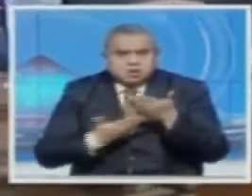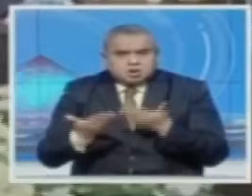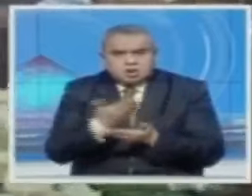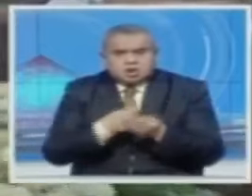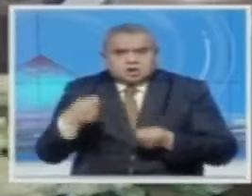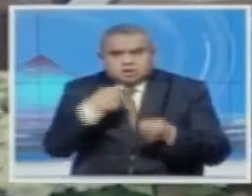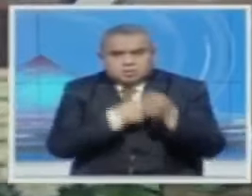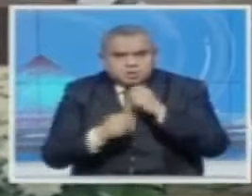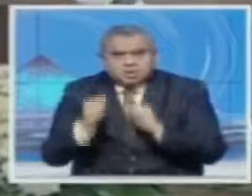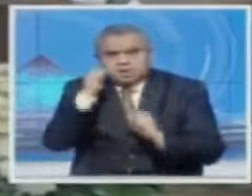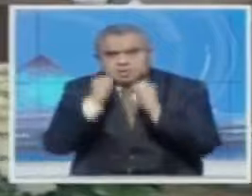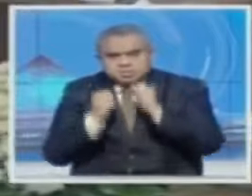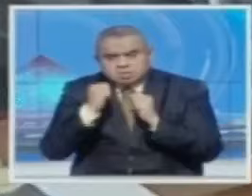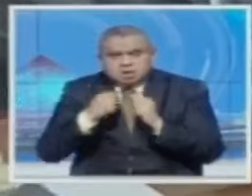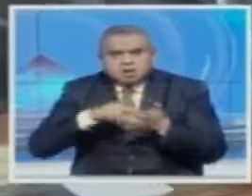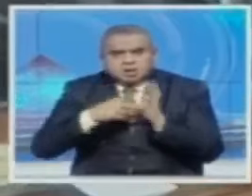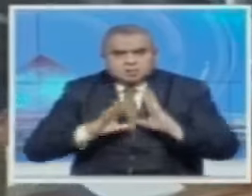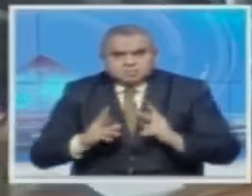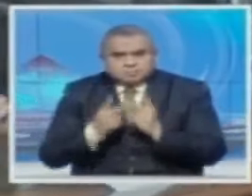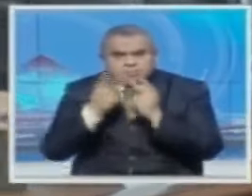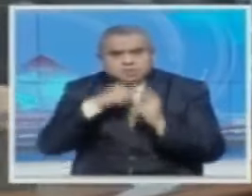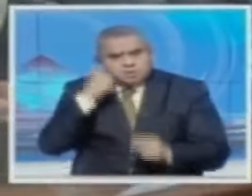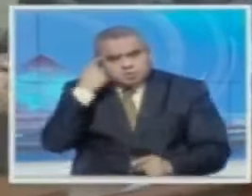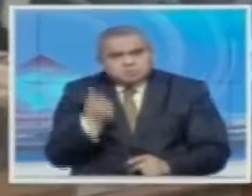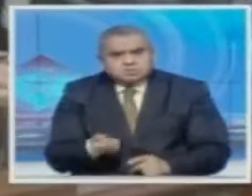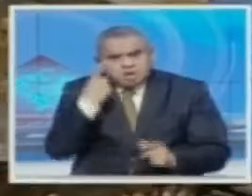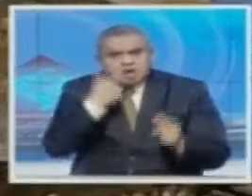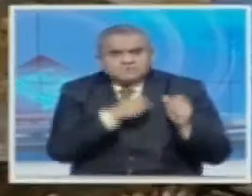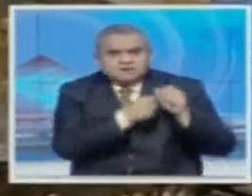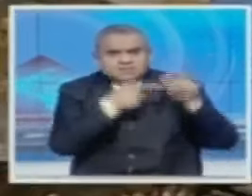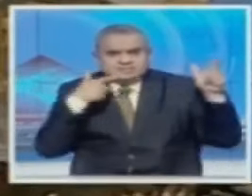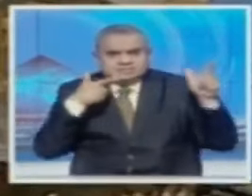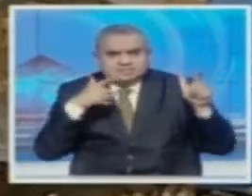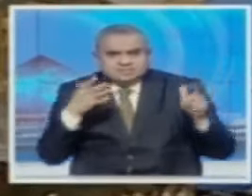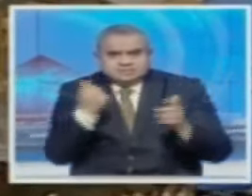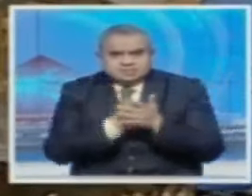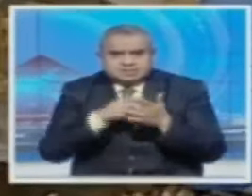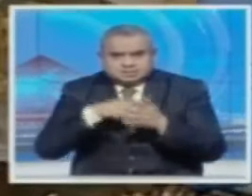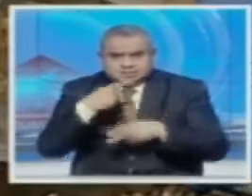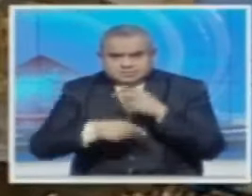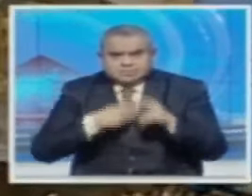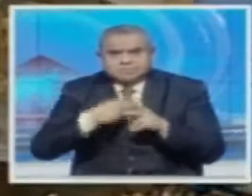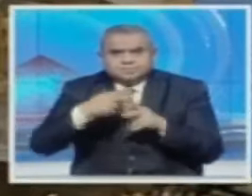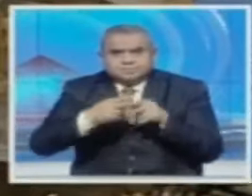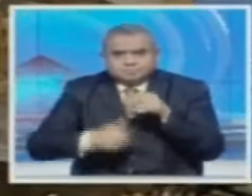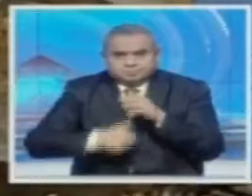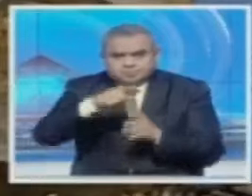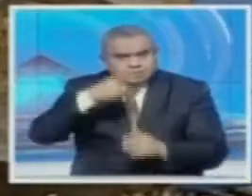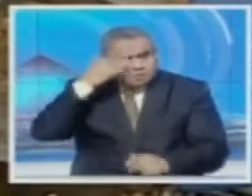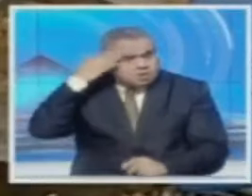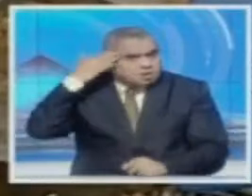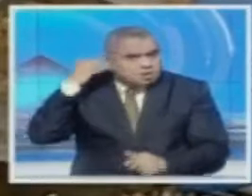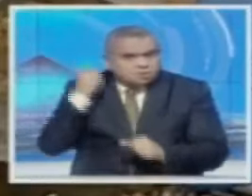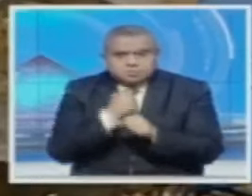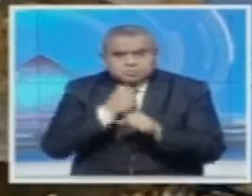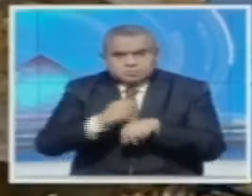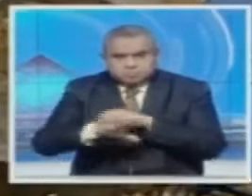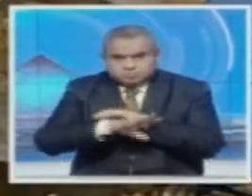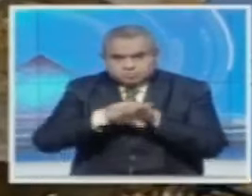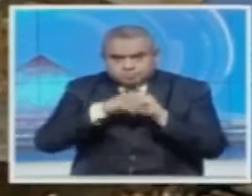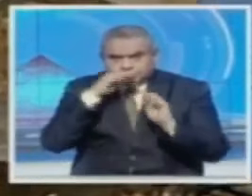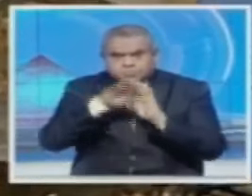مجالات الطاقة والبنية التحتية والثقافة والسياحة. وتأتي هذه الزيارة وبحسب الخبراء لتكتب صفحة جديدة في